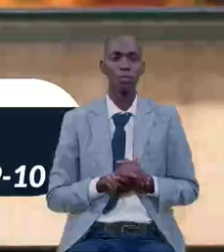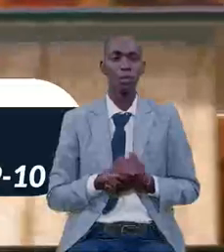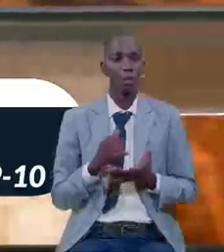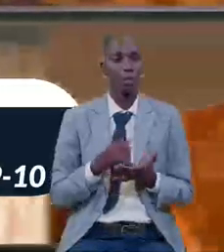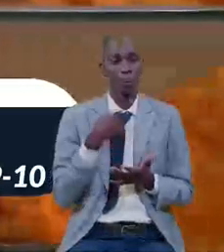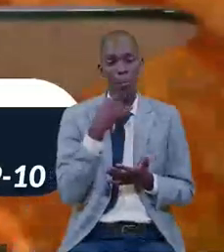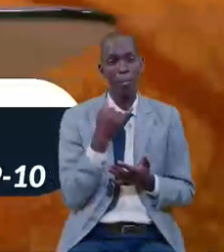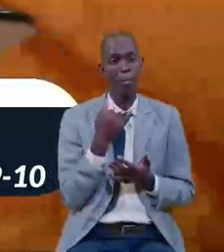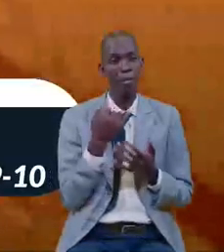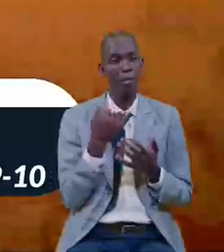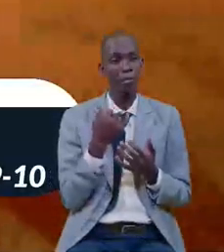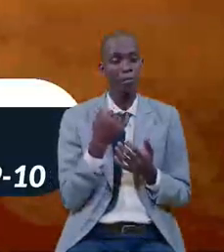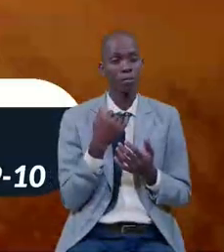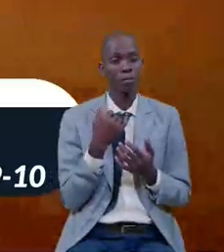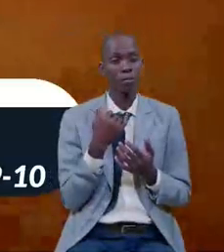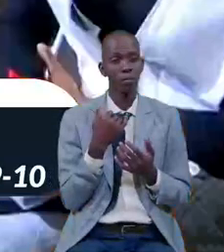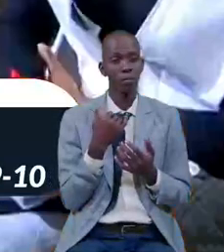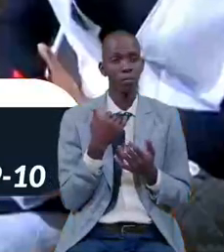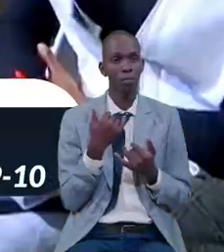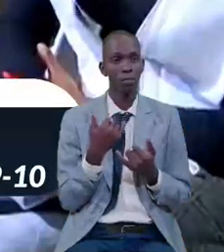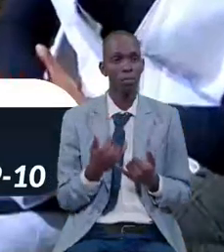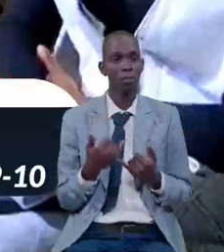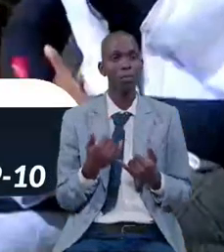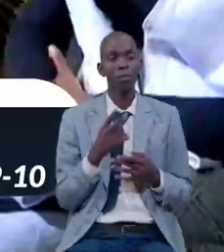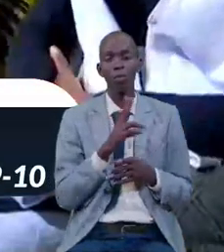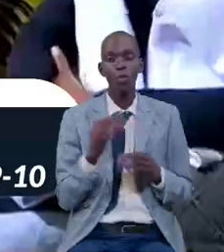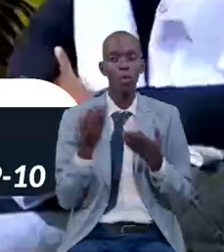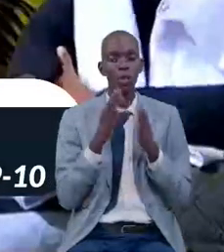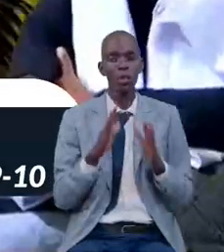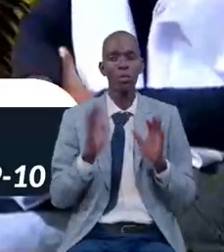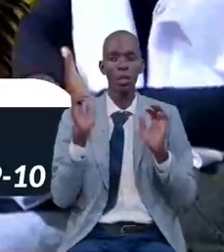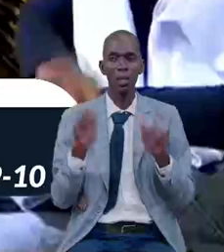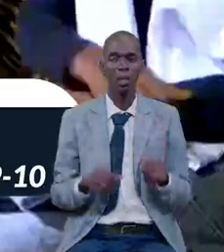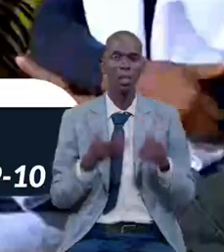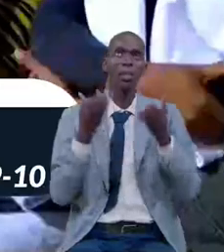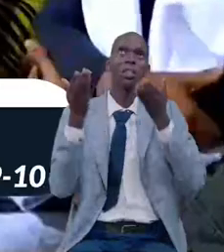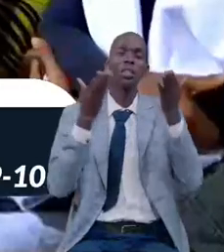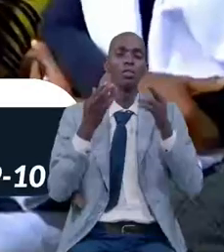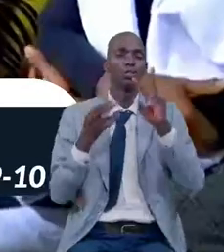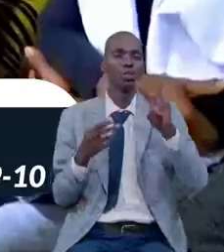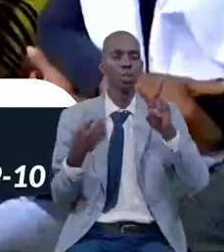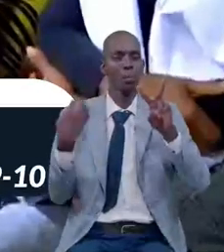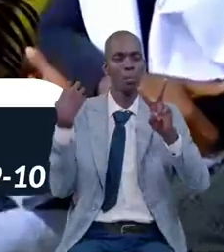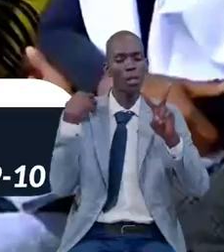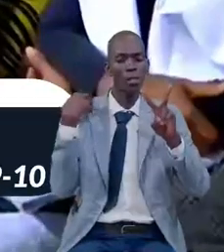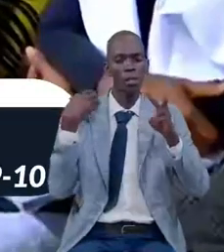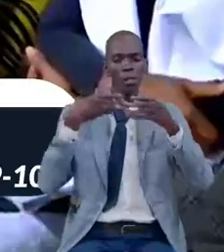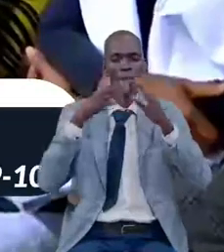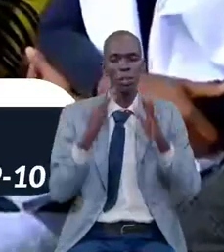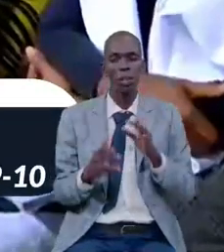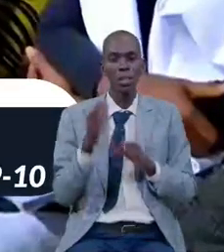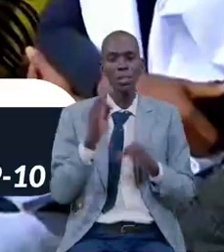Luc 16, 13. Nul serviteur ne peut servir deux maîtres, car où